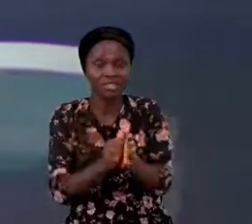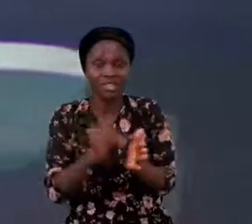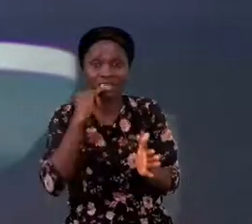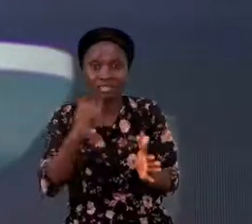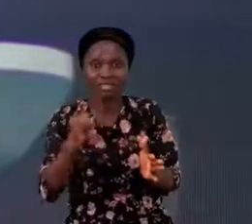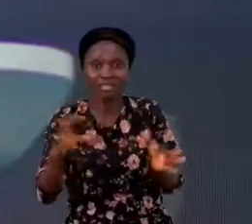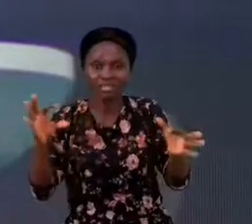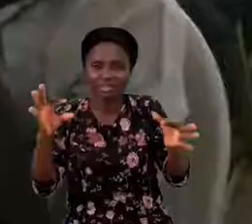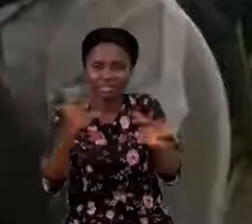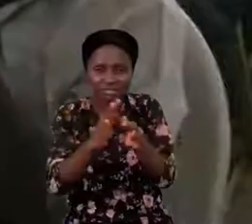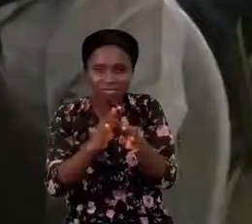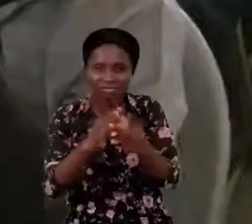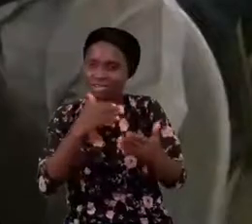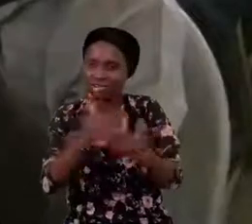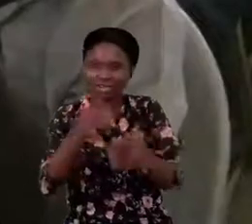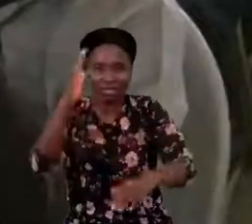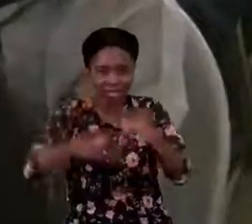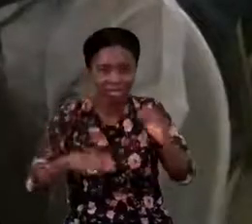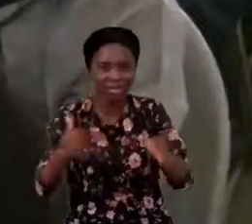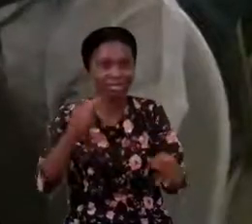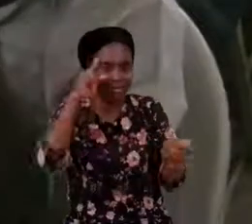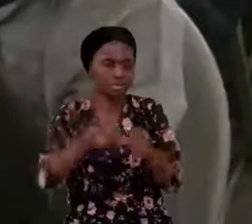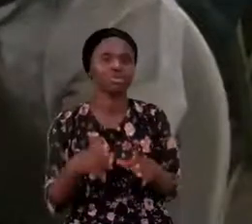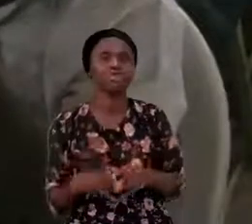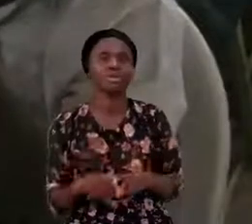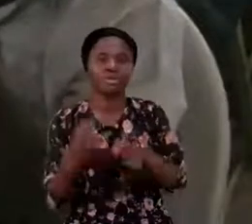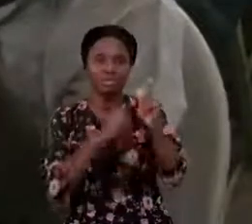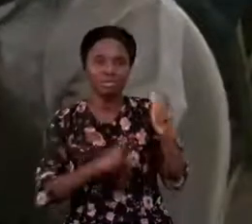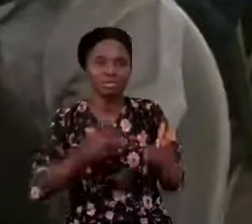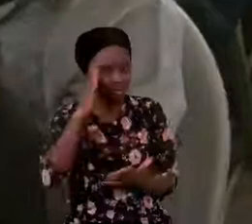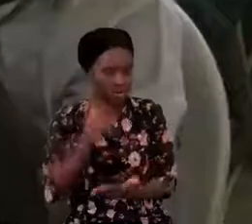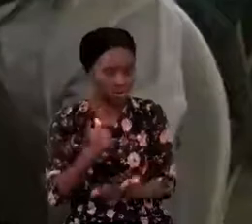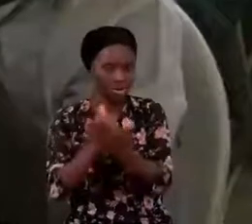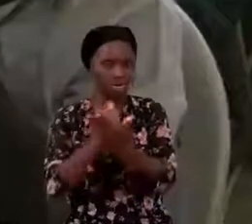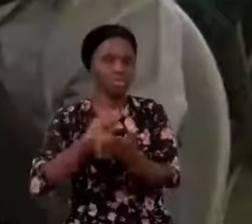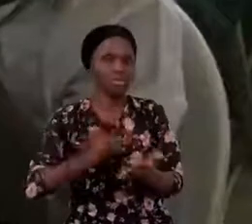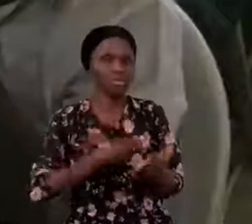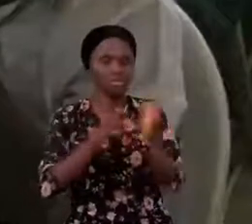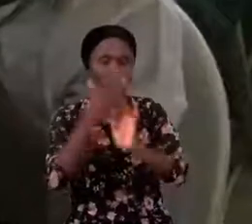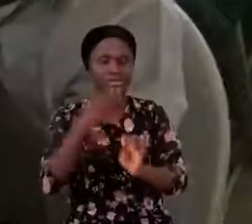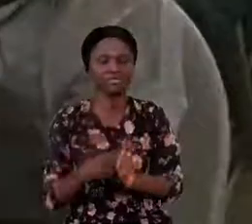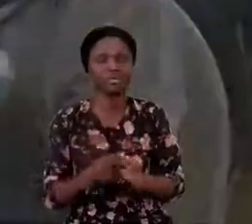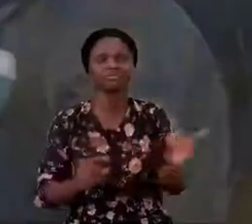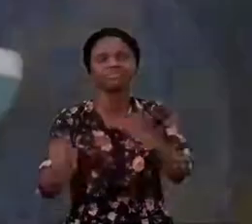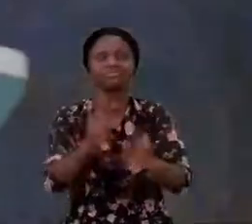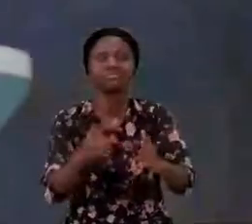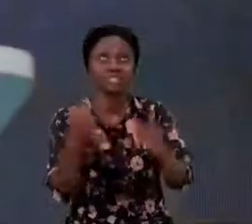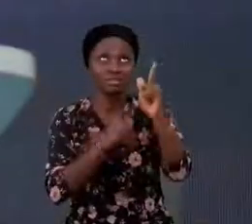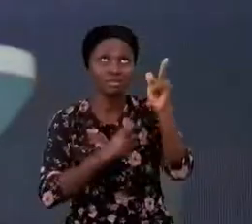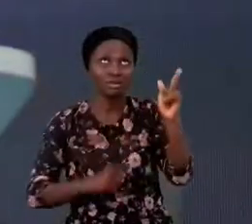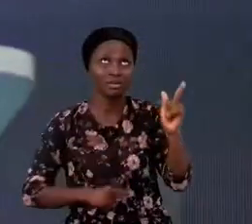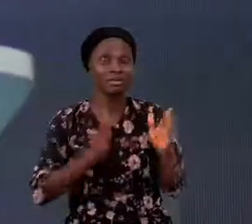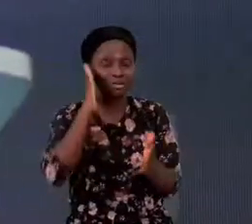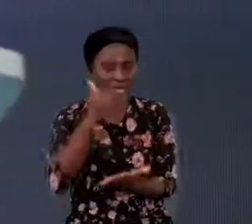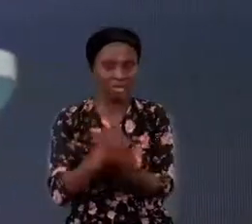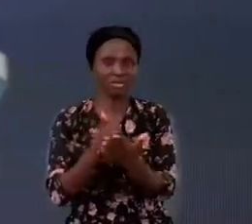Jésus. Le Seigneur va t'aider. J'ai dit le Seigneur va t'aider. Troisième point maintenant. Troisième point, nous